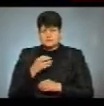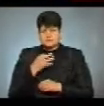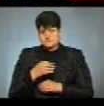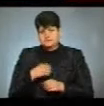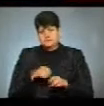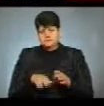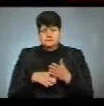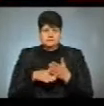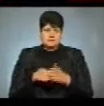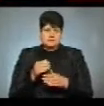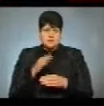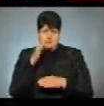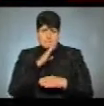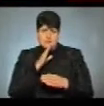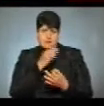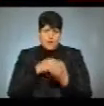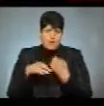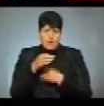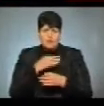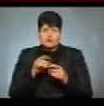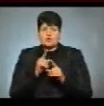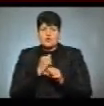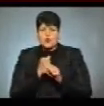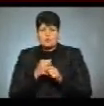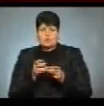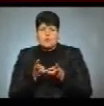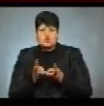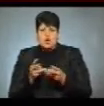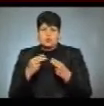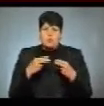допомогти. Між батьками обговорили, хто що робить, хто пече, хто продає.